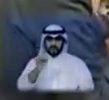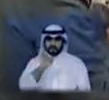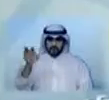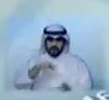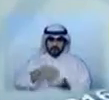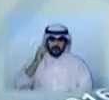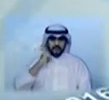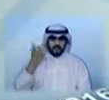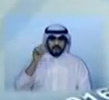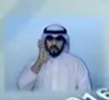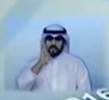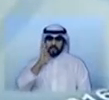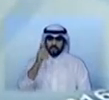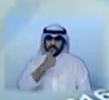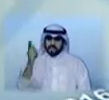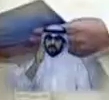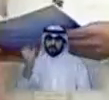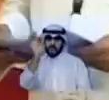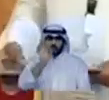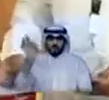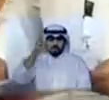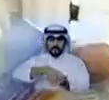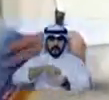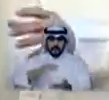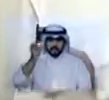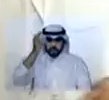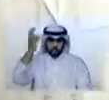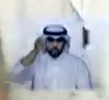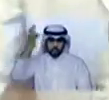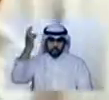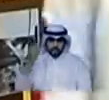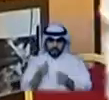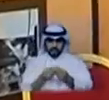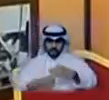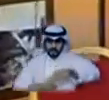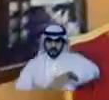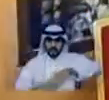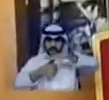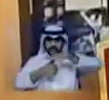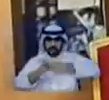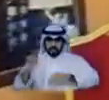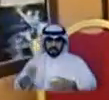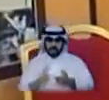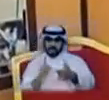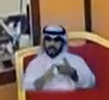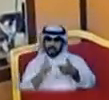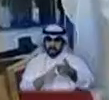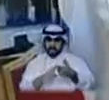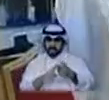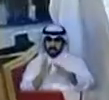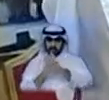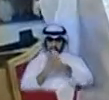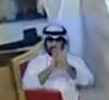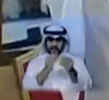في دورته 17 بتونس. وقد ترأس وكيل وزارة الإعلام المساعد لشؤون التلفزيون يوسف مصطفى